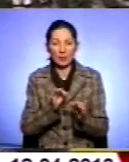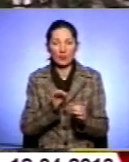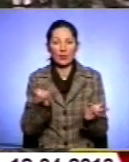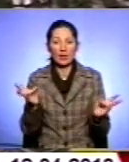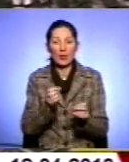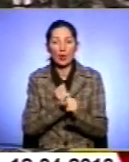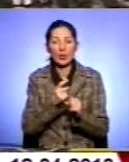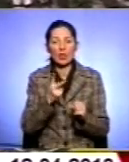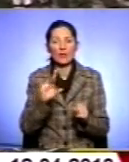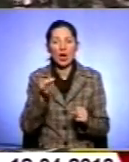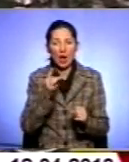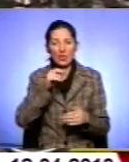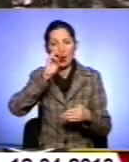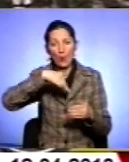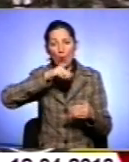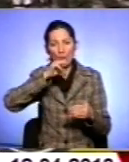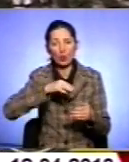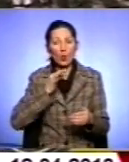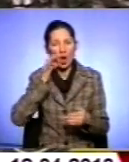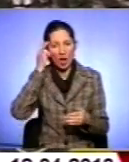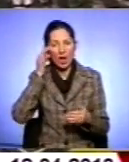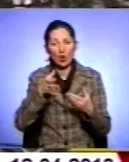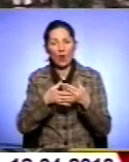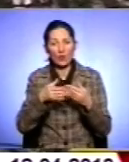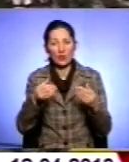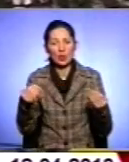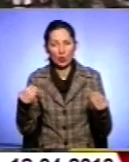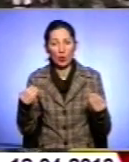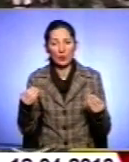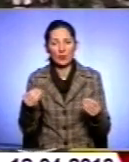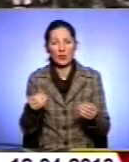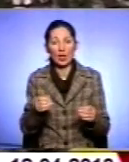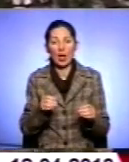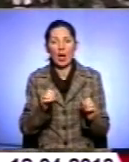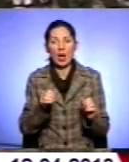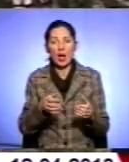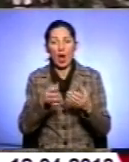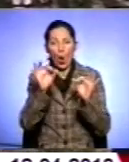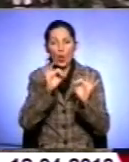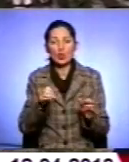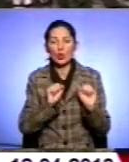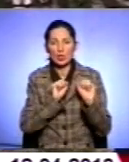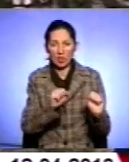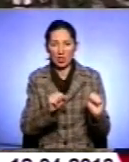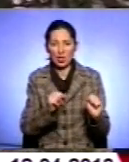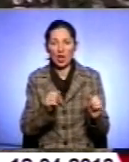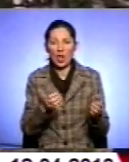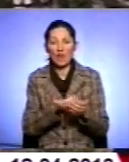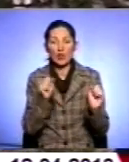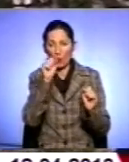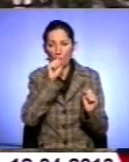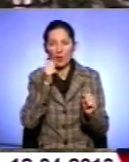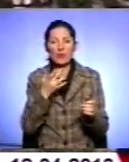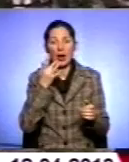Це захищає деревце зимою від морозобоїн, а літом, коли жарко, від